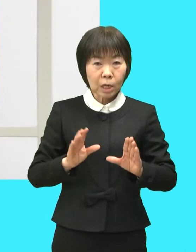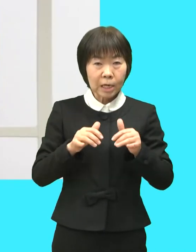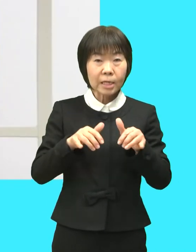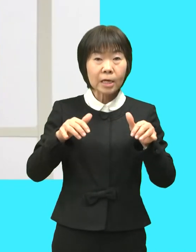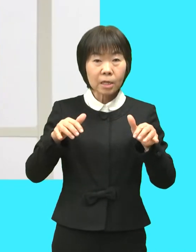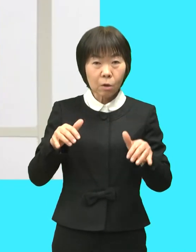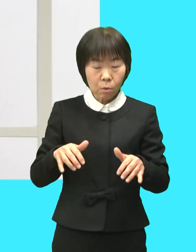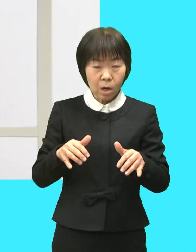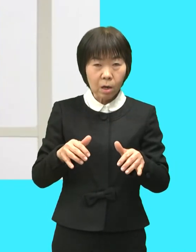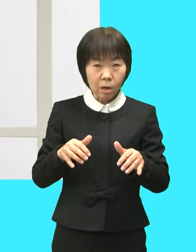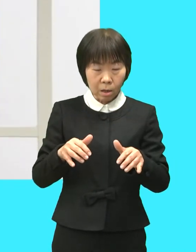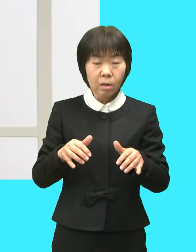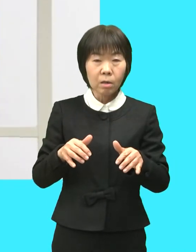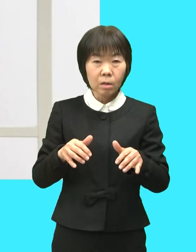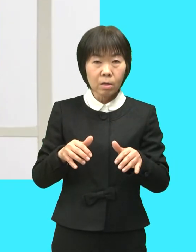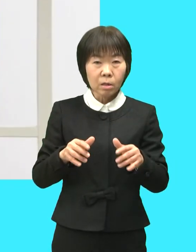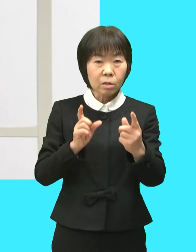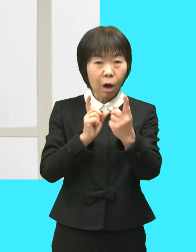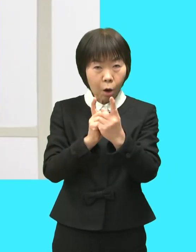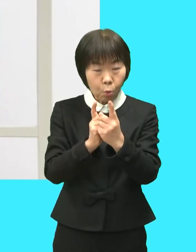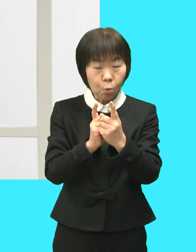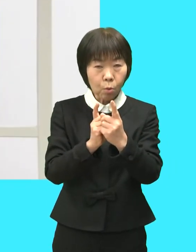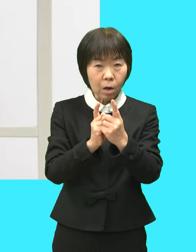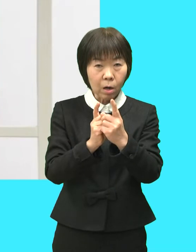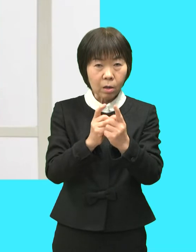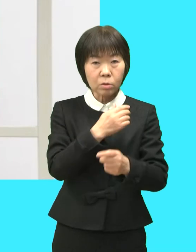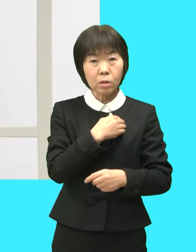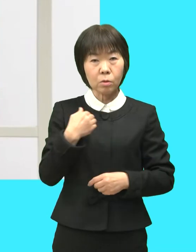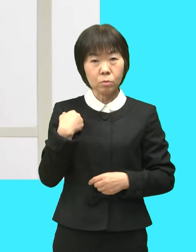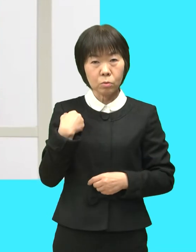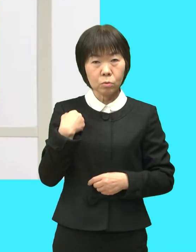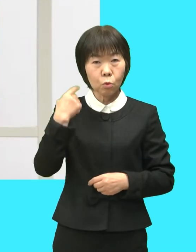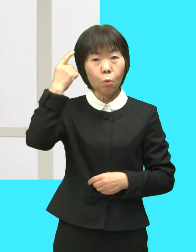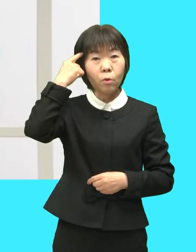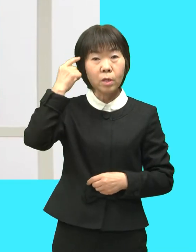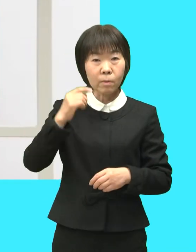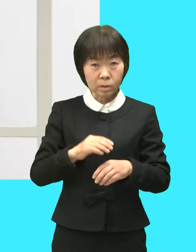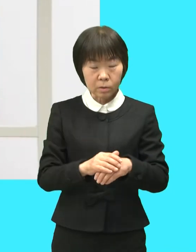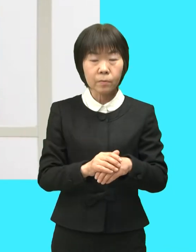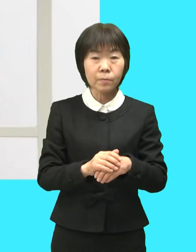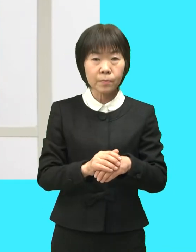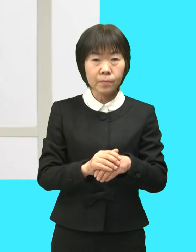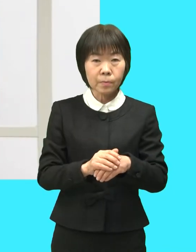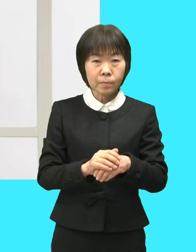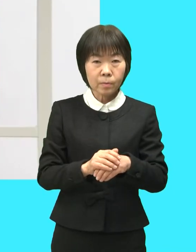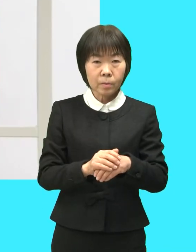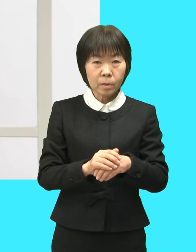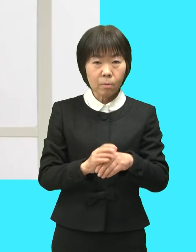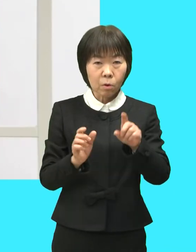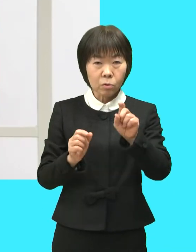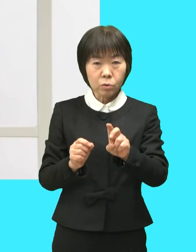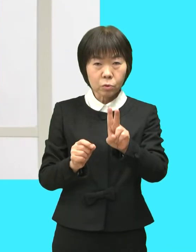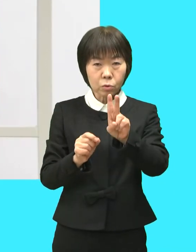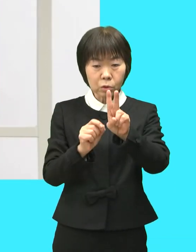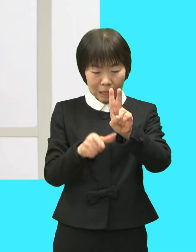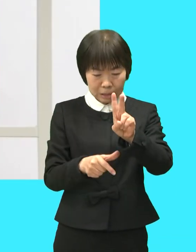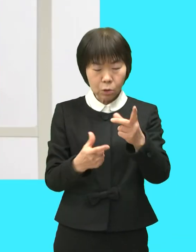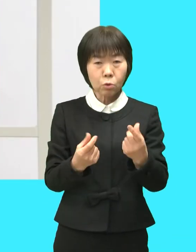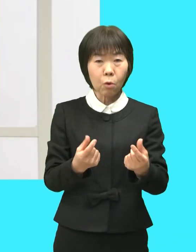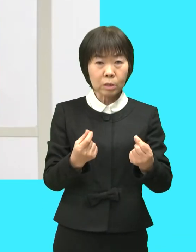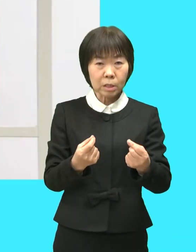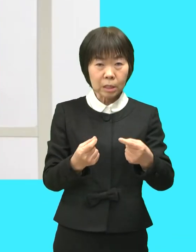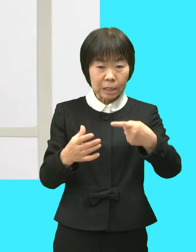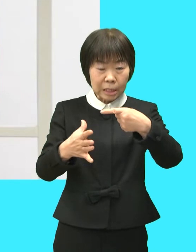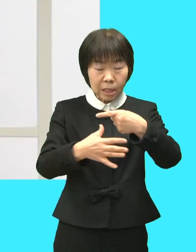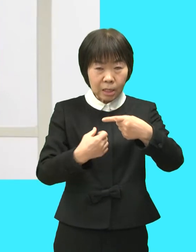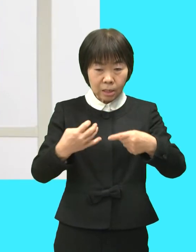は一定の対応が十分可能だと思っておりますが、 やはり先月12月のように1ヶ月で